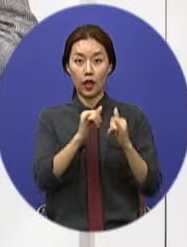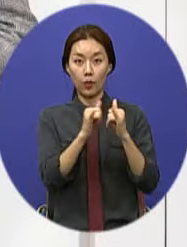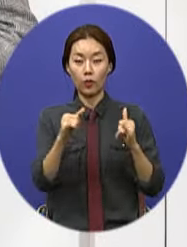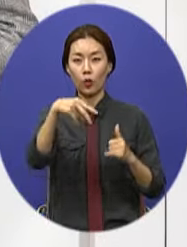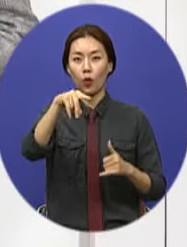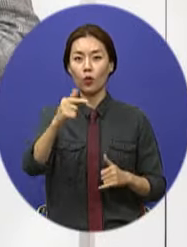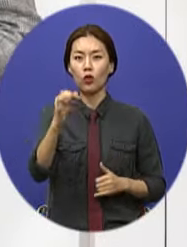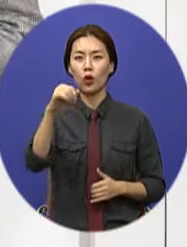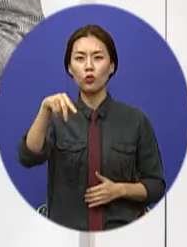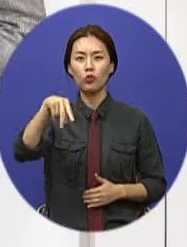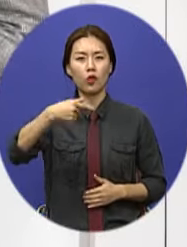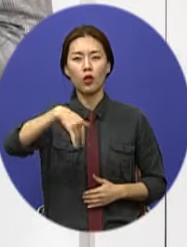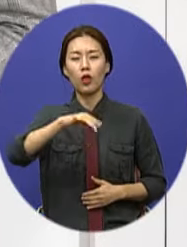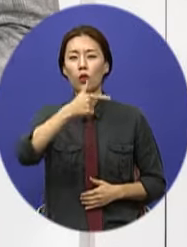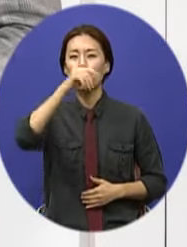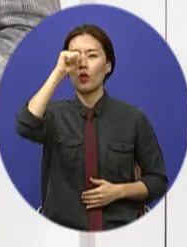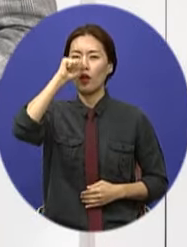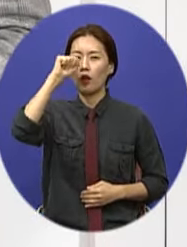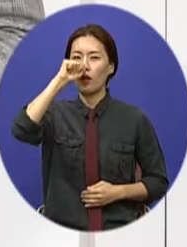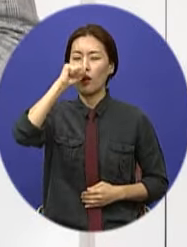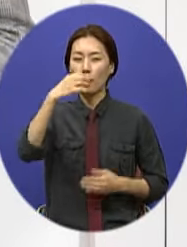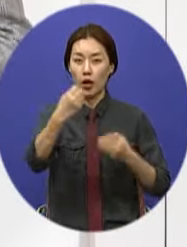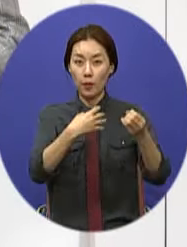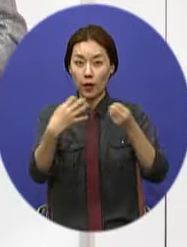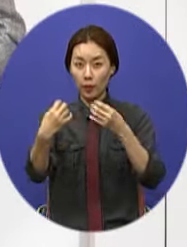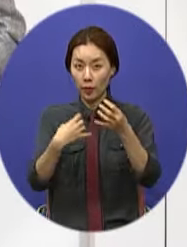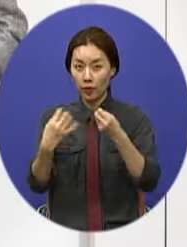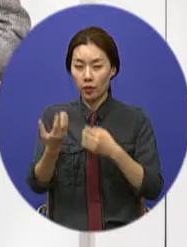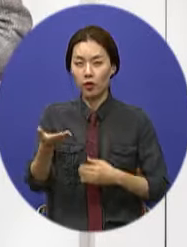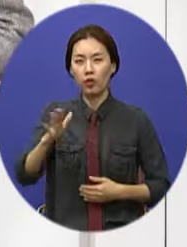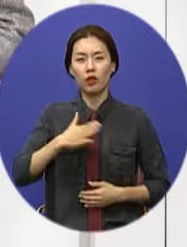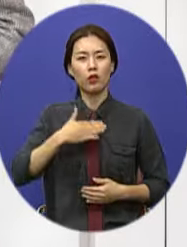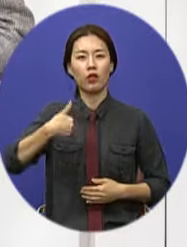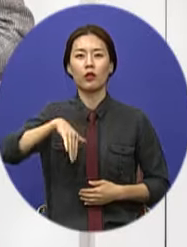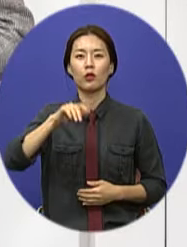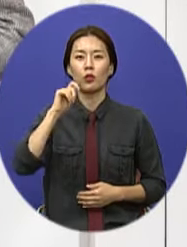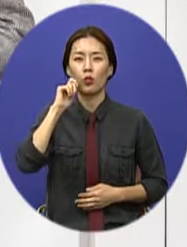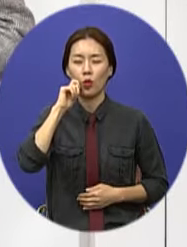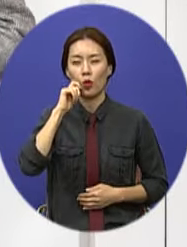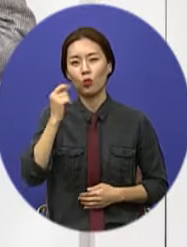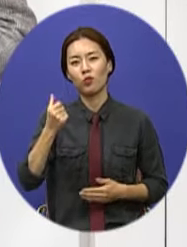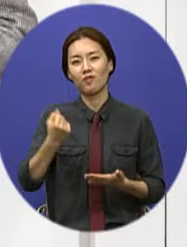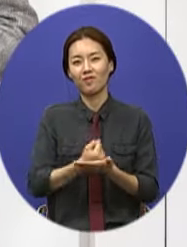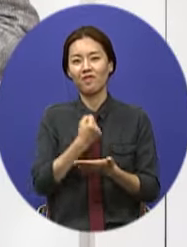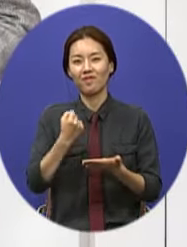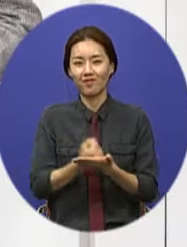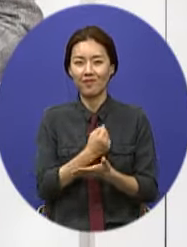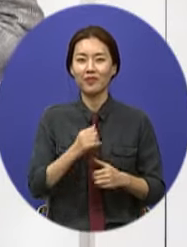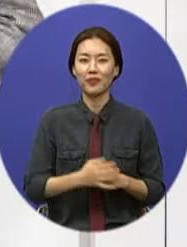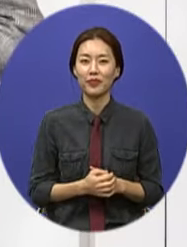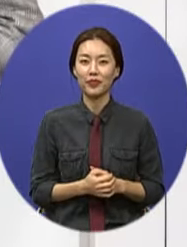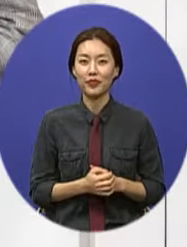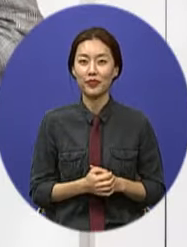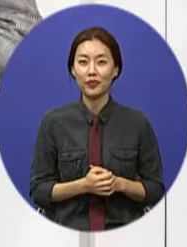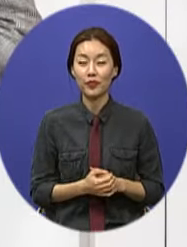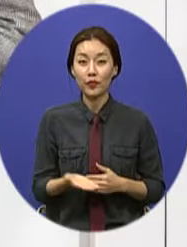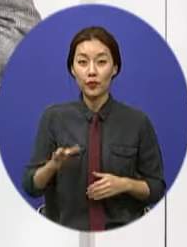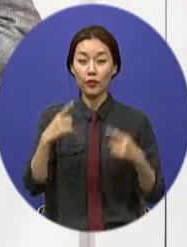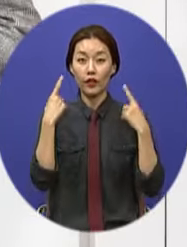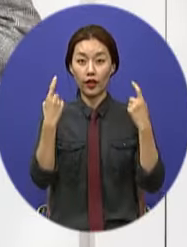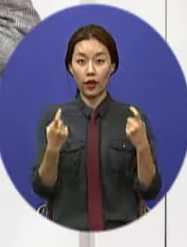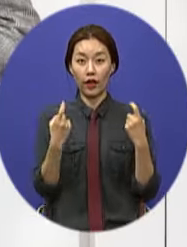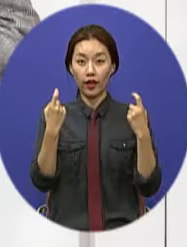가서 너무 좋다고 뭐 난리가 났는데. 아, 그럼요. 저는 못 가서 너무너무 속상해요. 근데